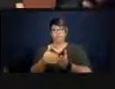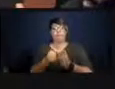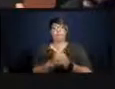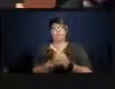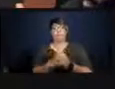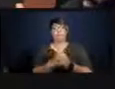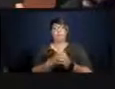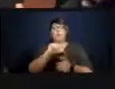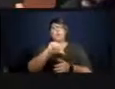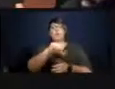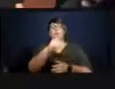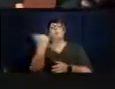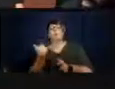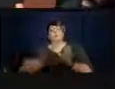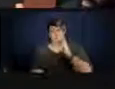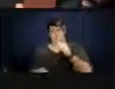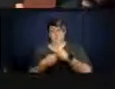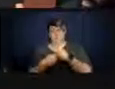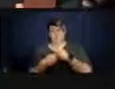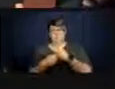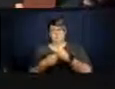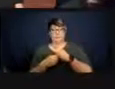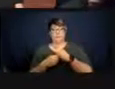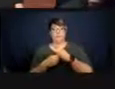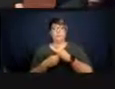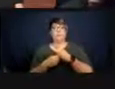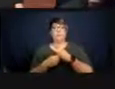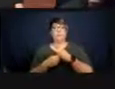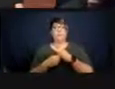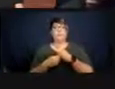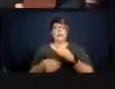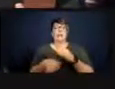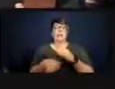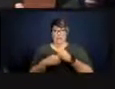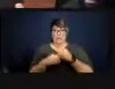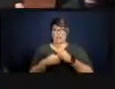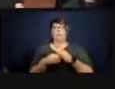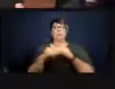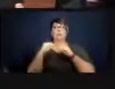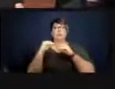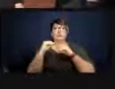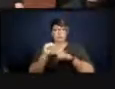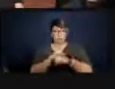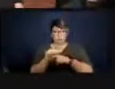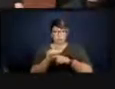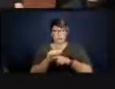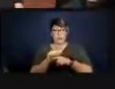Jambo lingine ambalo tunaongezea ni mafunzo